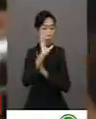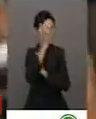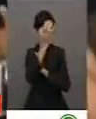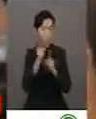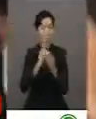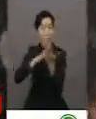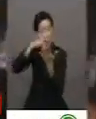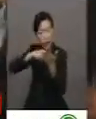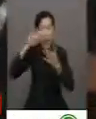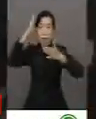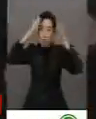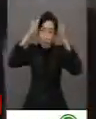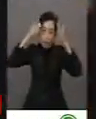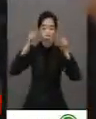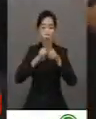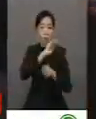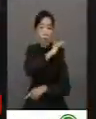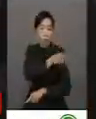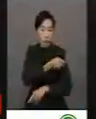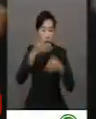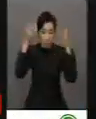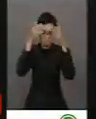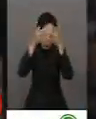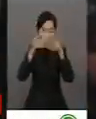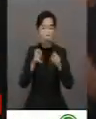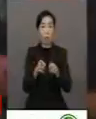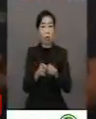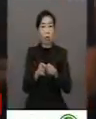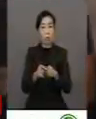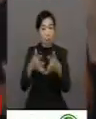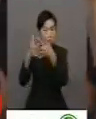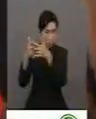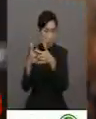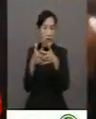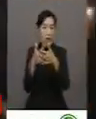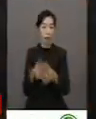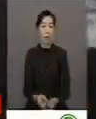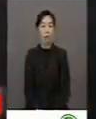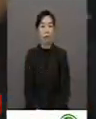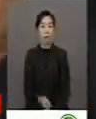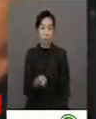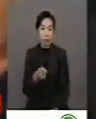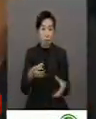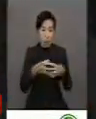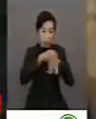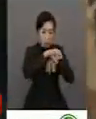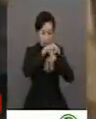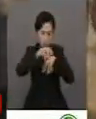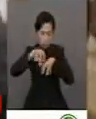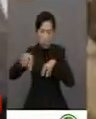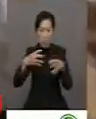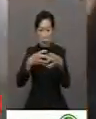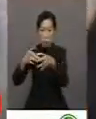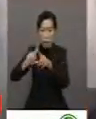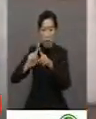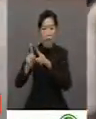ศไทยมาเลเซียฟิลิปปินส์อินโดนีเซียรวมไปถึงประเทศสหรัฐอเมริกาและยังมีเครือข่ายไม่ต่ำกว่า10ขบวน